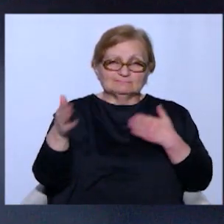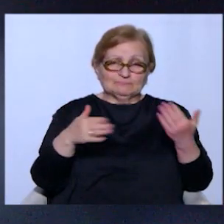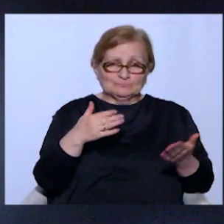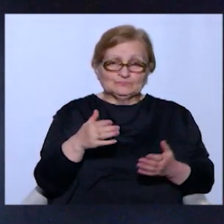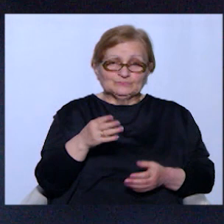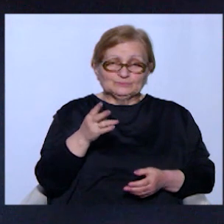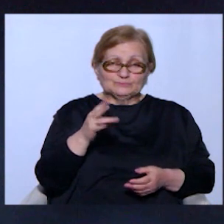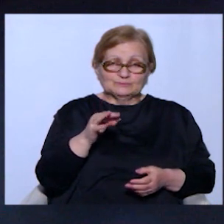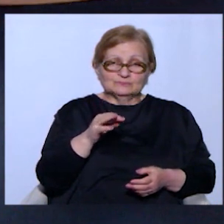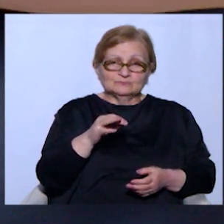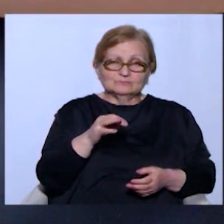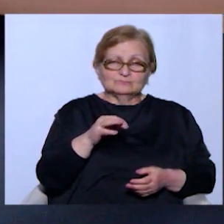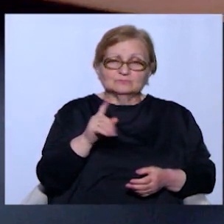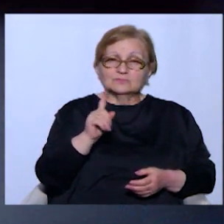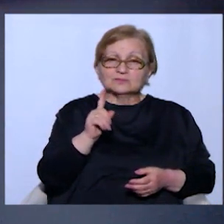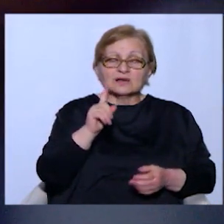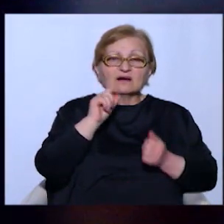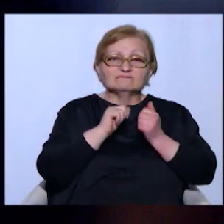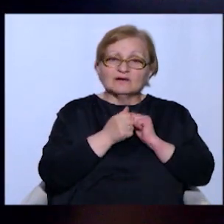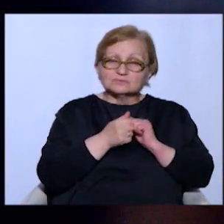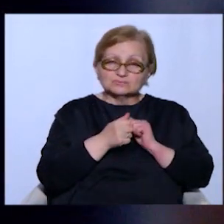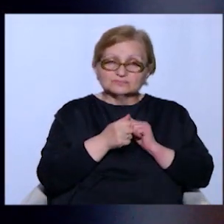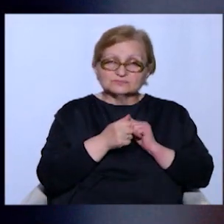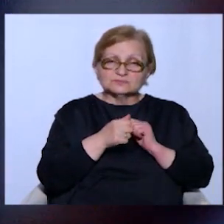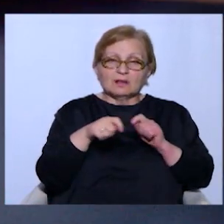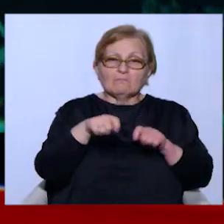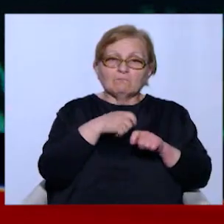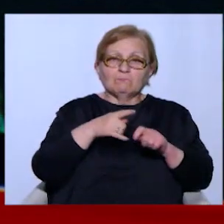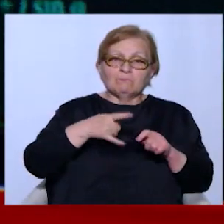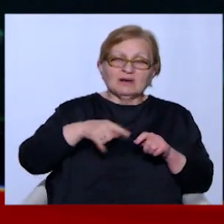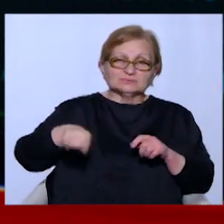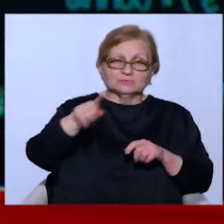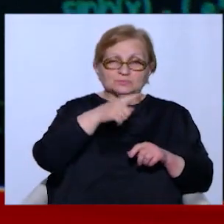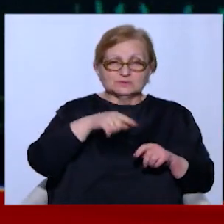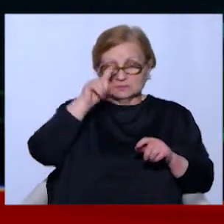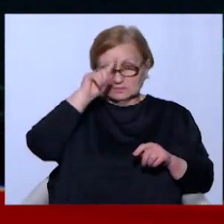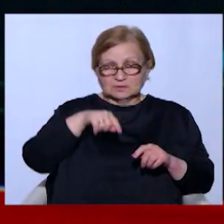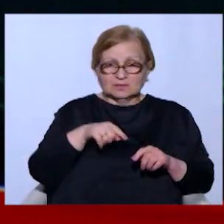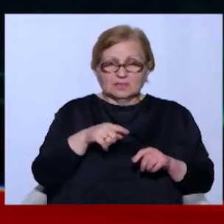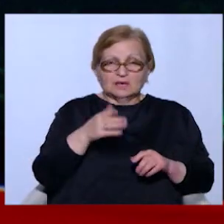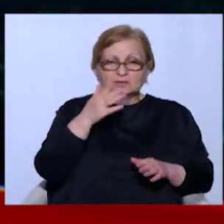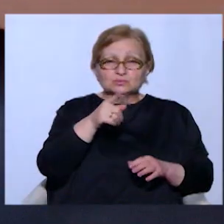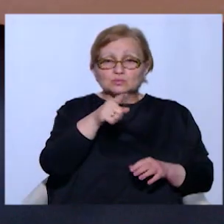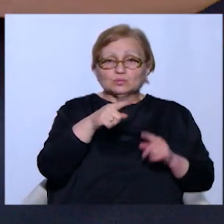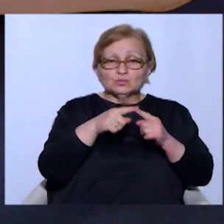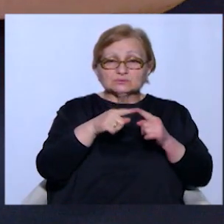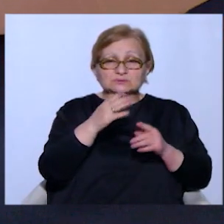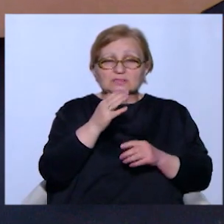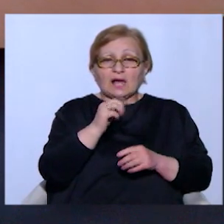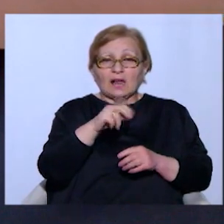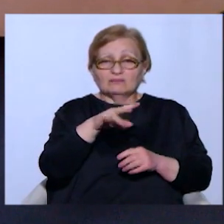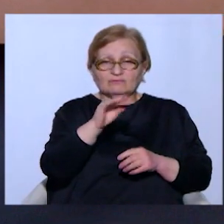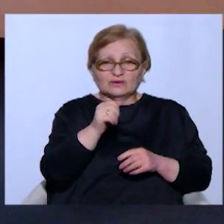იყოფა, მაგრამ რა გვახსოვს ჩვენ ფართობზე? ვიცით, რომ ეს კუთხე თუ არის ალფა, ეს კუთხე